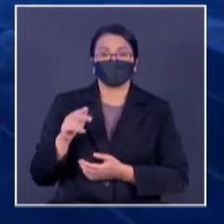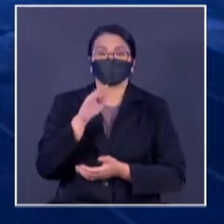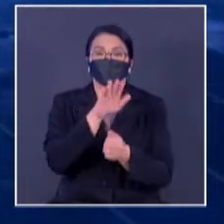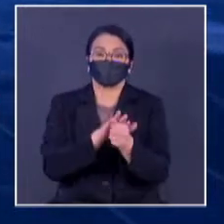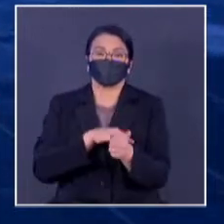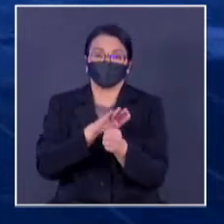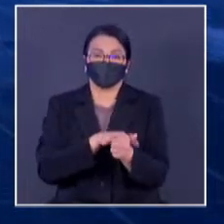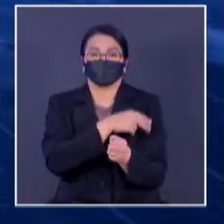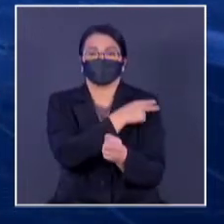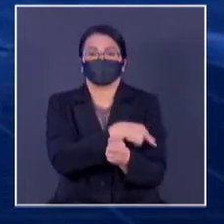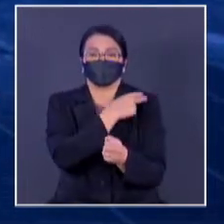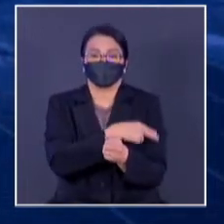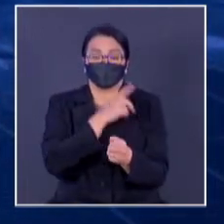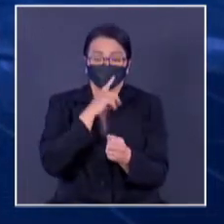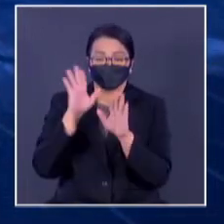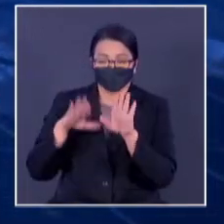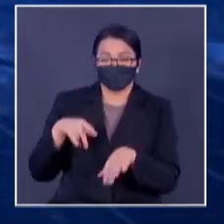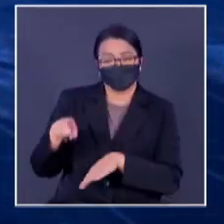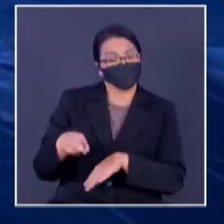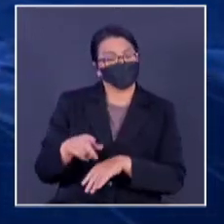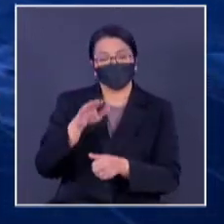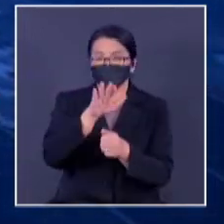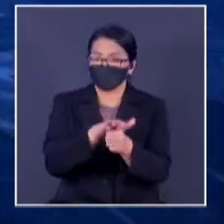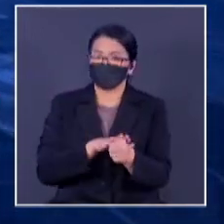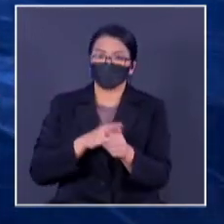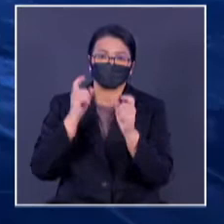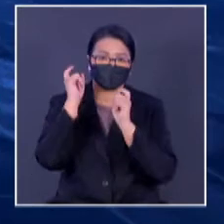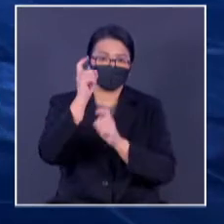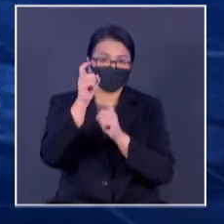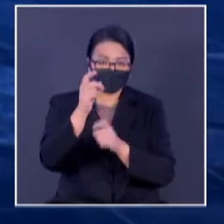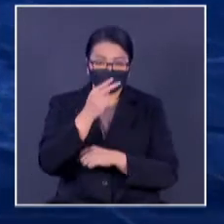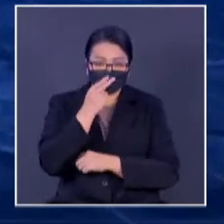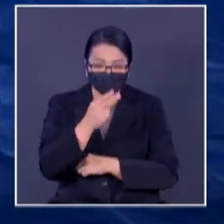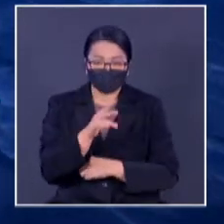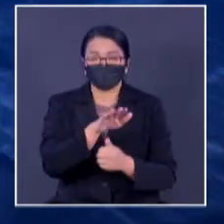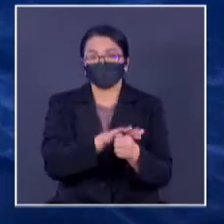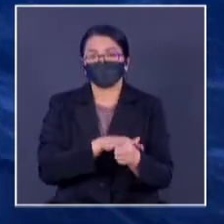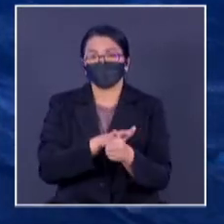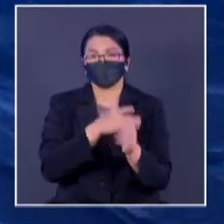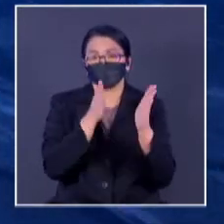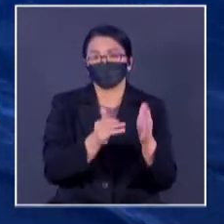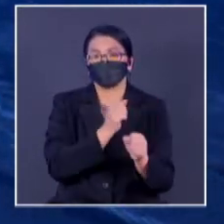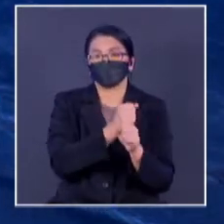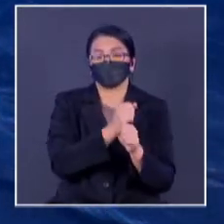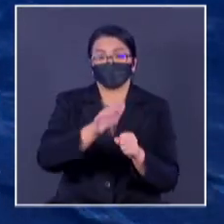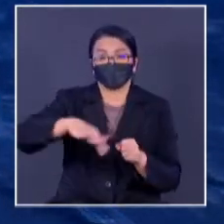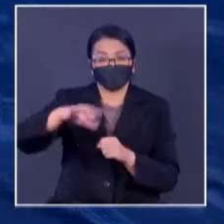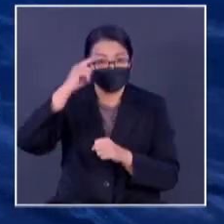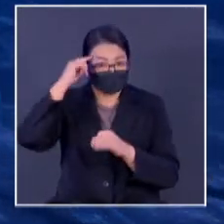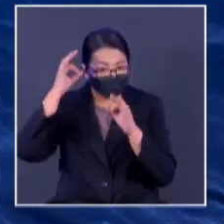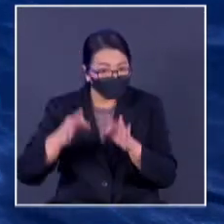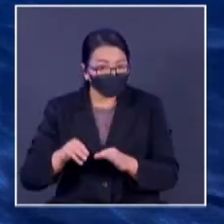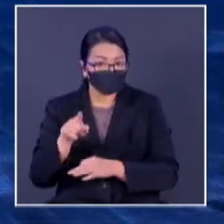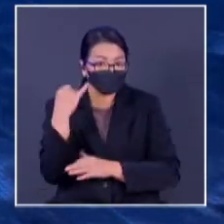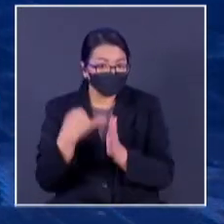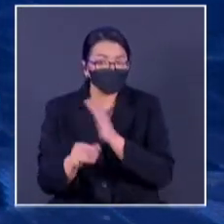กว่าโควิดอีกนะถ้าเจอสถานการณ์แบบนี้คือเราดูนะคะเราก็ยังเห็นใจเจ้าหน้าที่นะแต่คุณผู้ชมอย่าเพิ่งตัดสินใจให้ฟังก่อนนะคะว่าเ